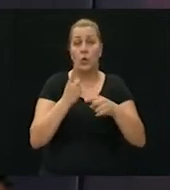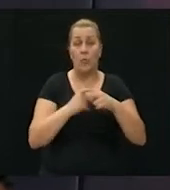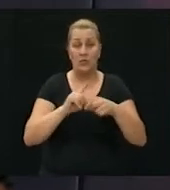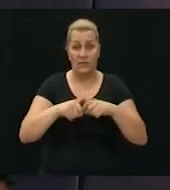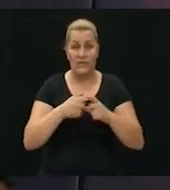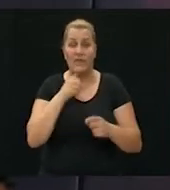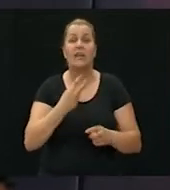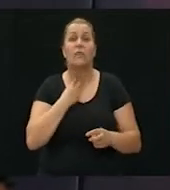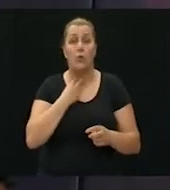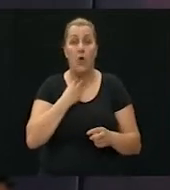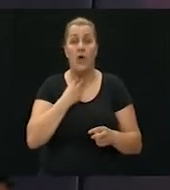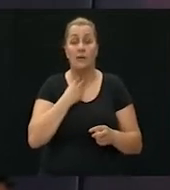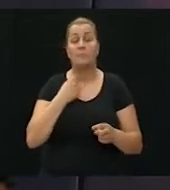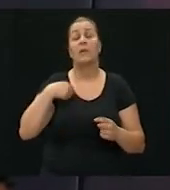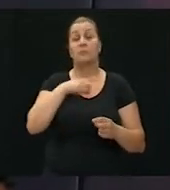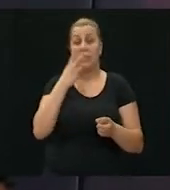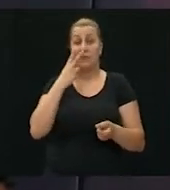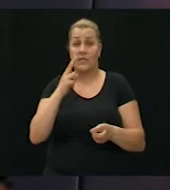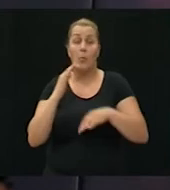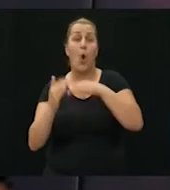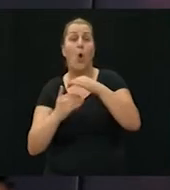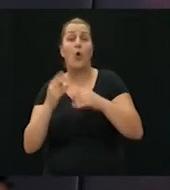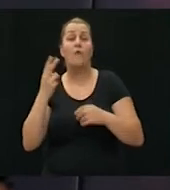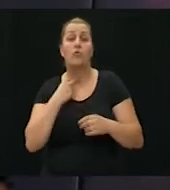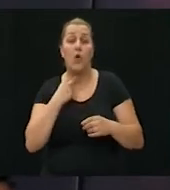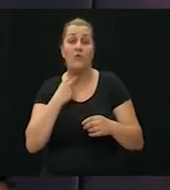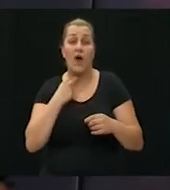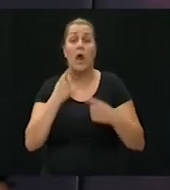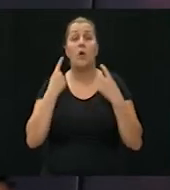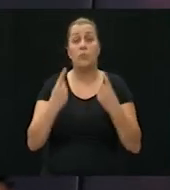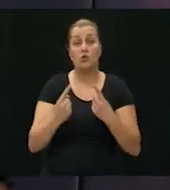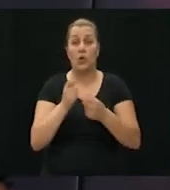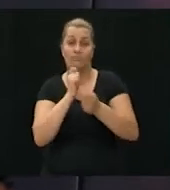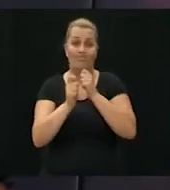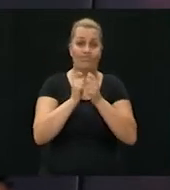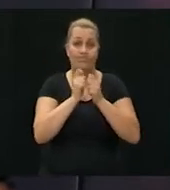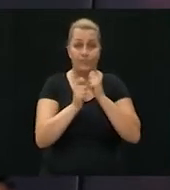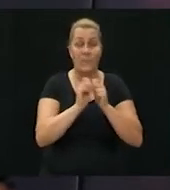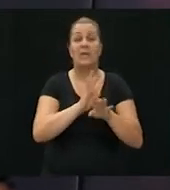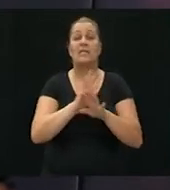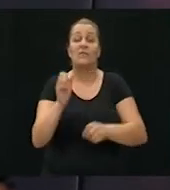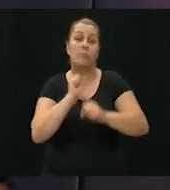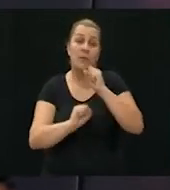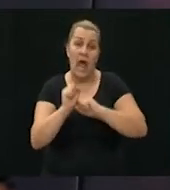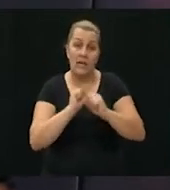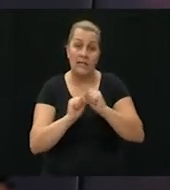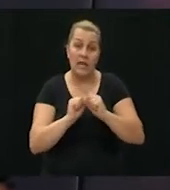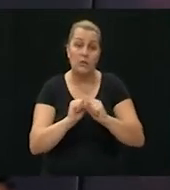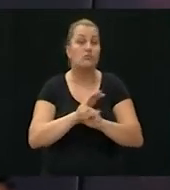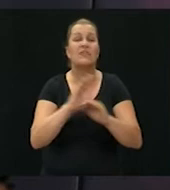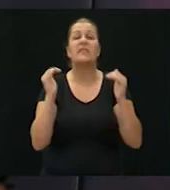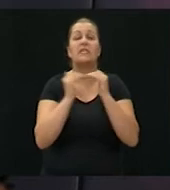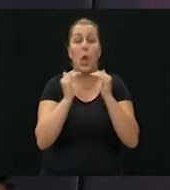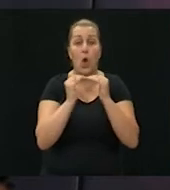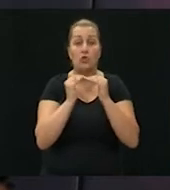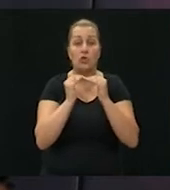je Vukovar. I vidimo da se oko Vukovara da postoji konsenzus, da su svi branitelji složni oko pitanja